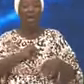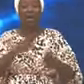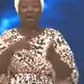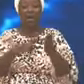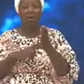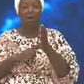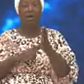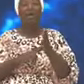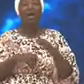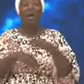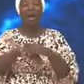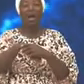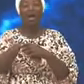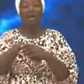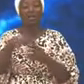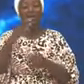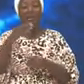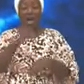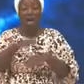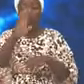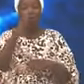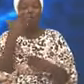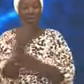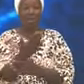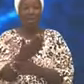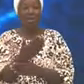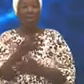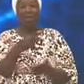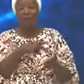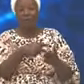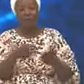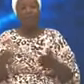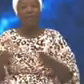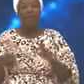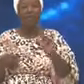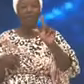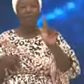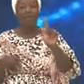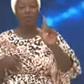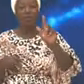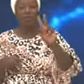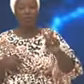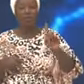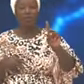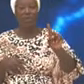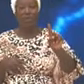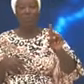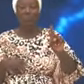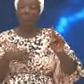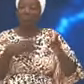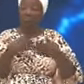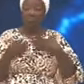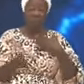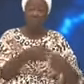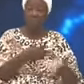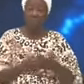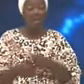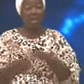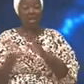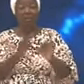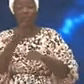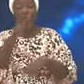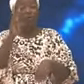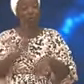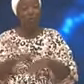son sens le ser 21v certains mais si tu averti le